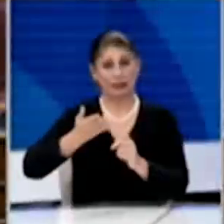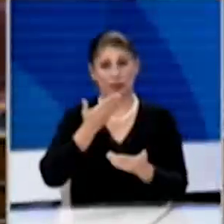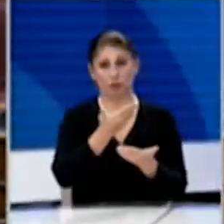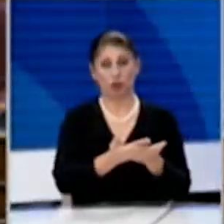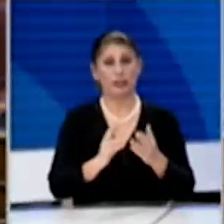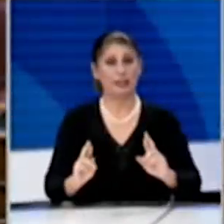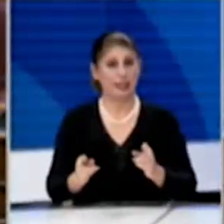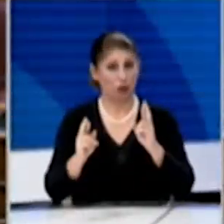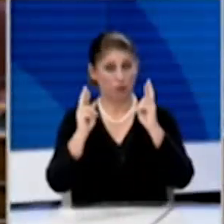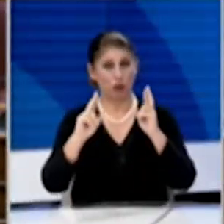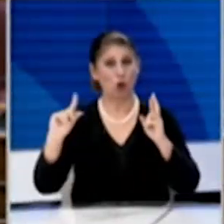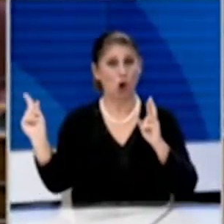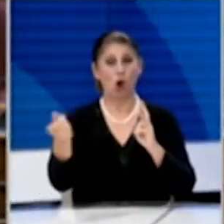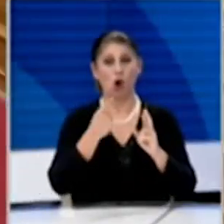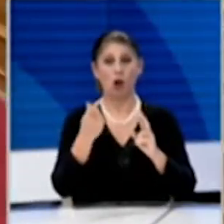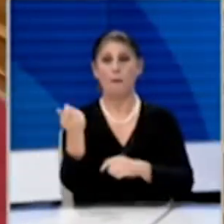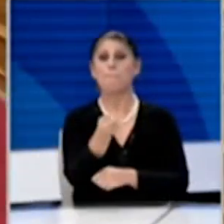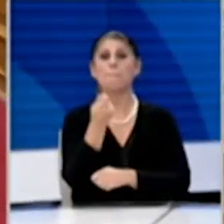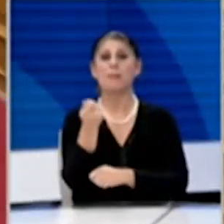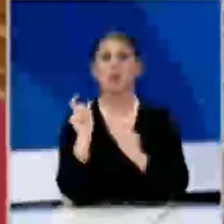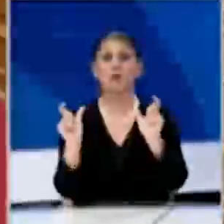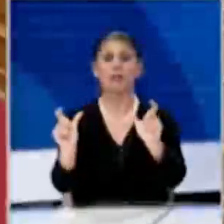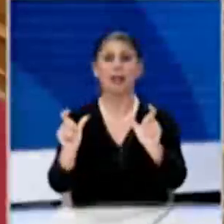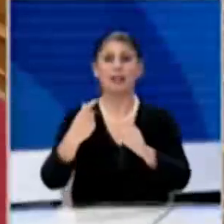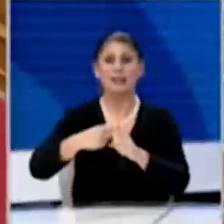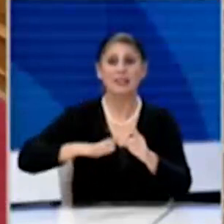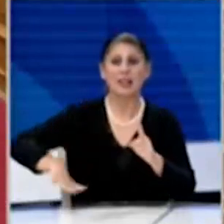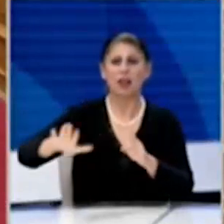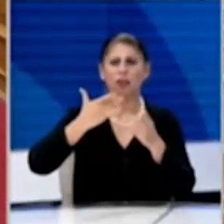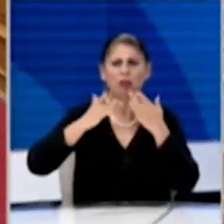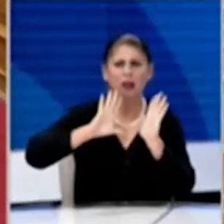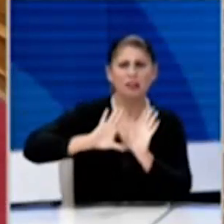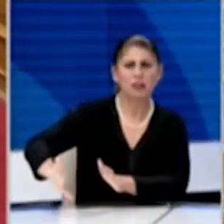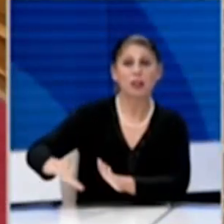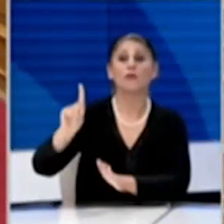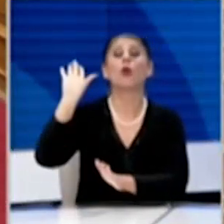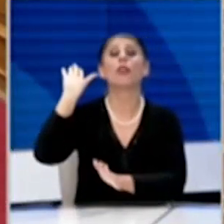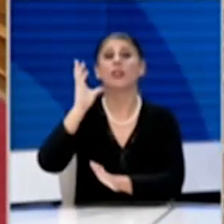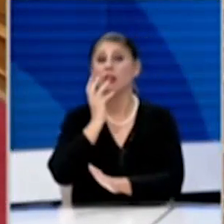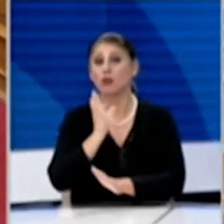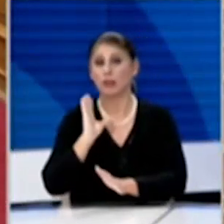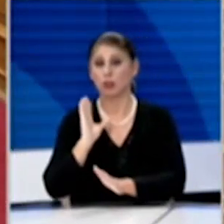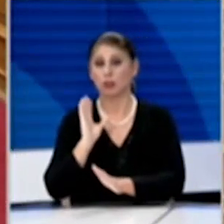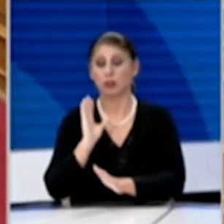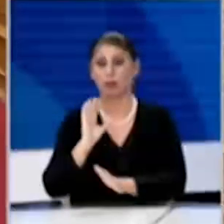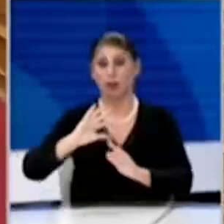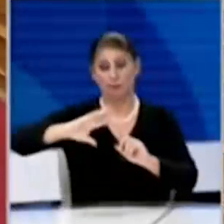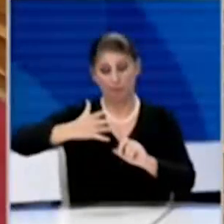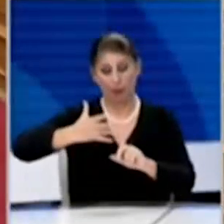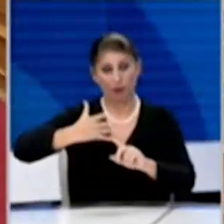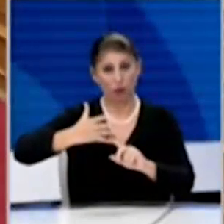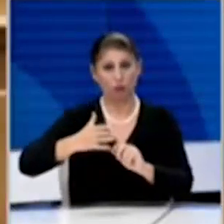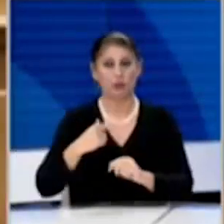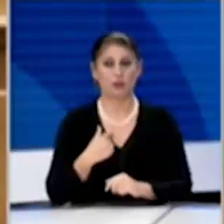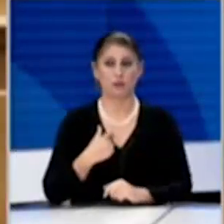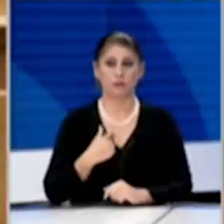να ενεργοποιήσετε όλα τα πυροφυλάκια της χώρας, τα οποία είναι όλα εγκαταλελειμμένα, και αυτό δεν είναι σοβαρό? Πέμπτη πρόταση,